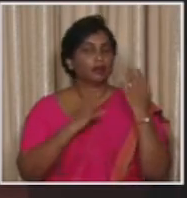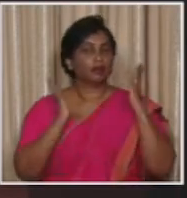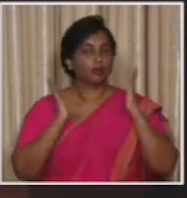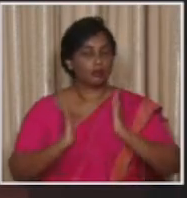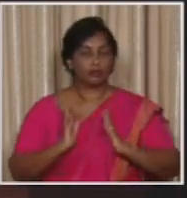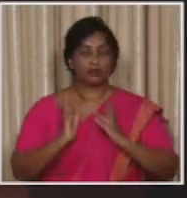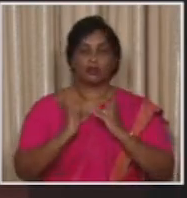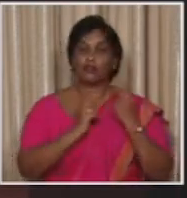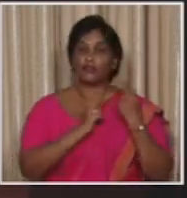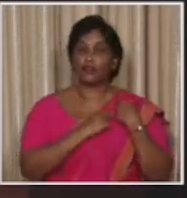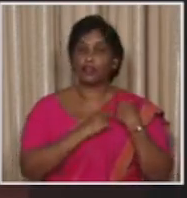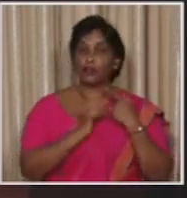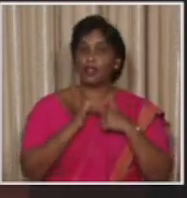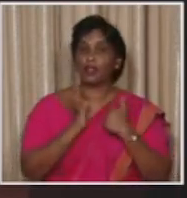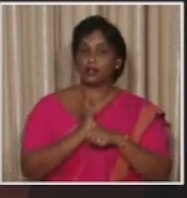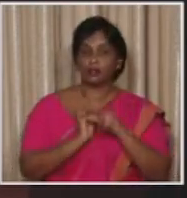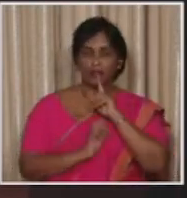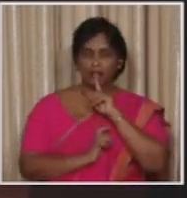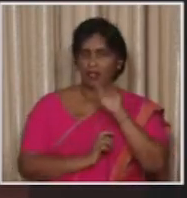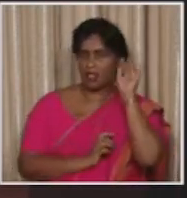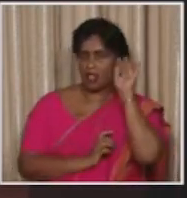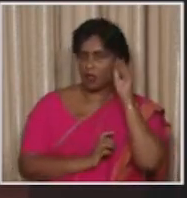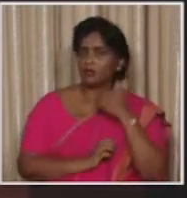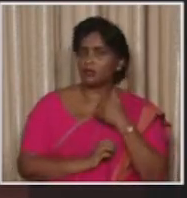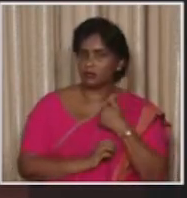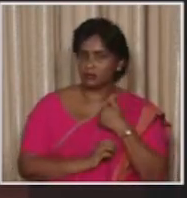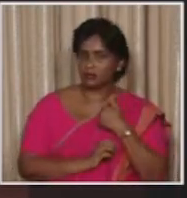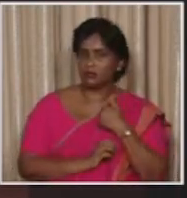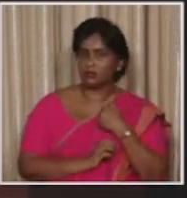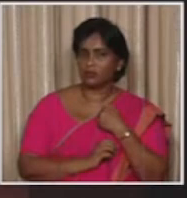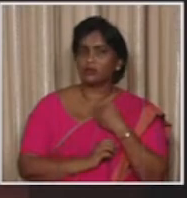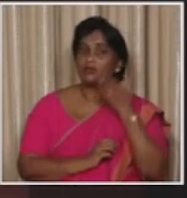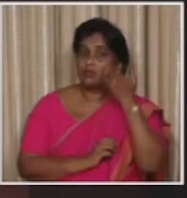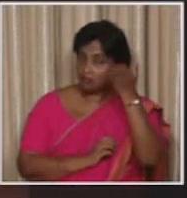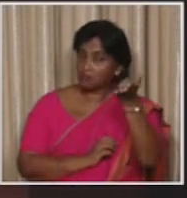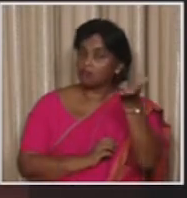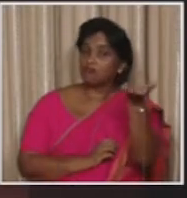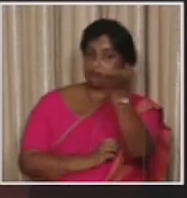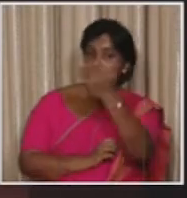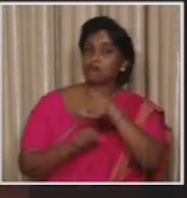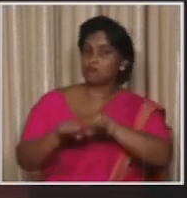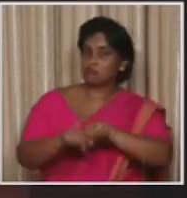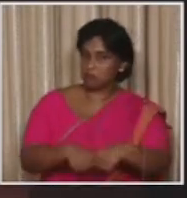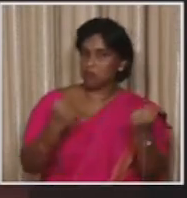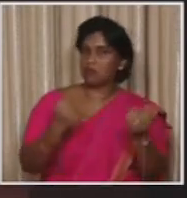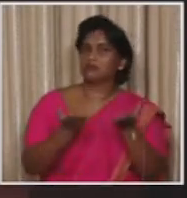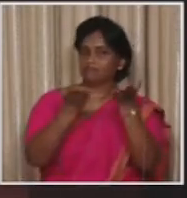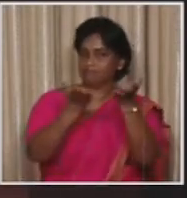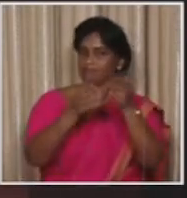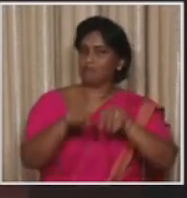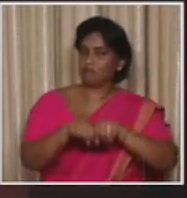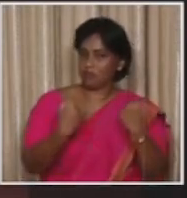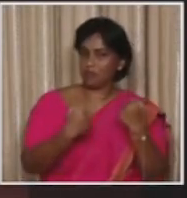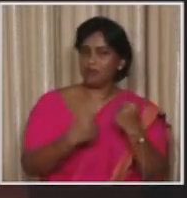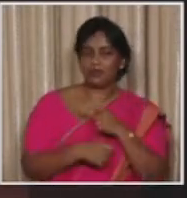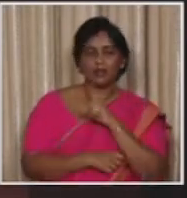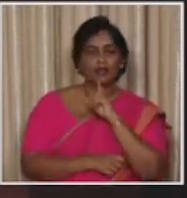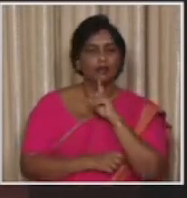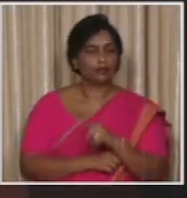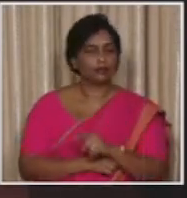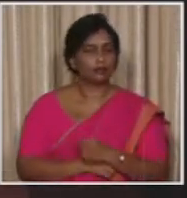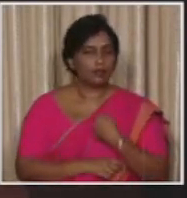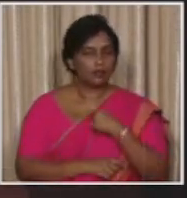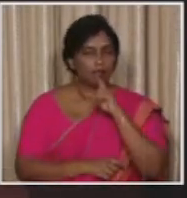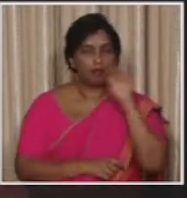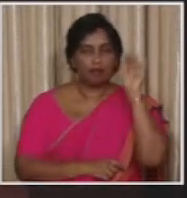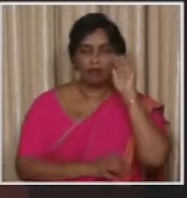එක අපිට ඇහුණ කියනවා. මේ ඔබලත් මේක උල්ලංඝනය කරලා තියෙනවද? මං